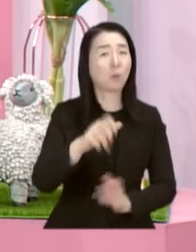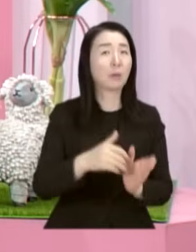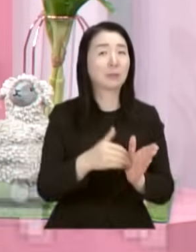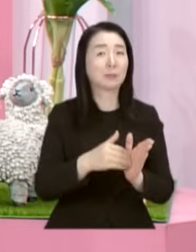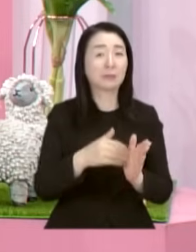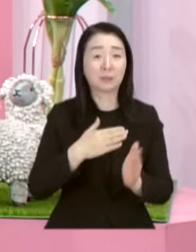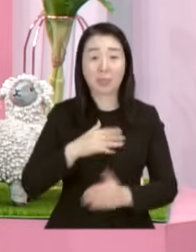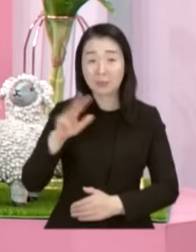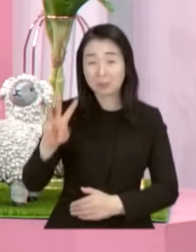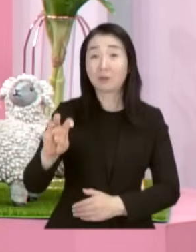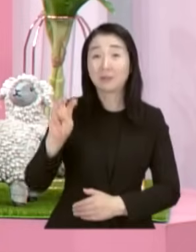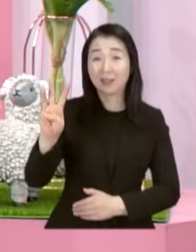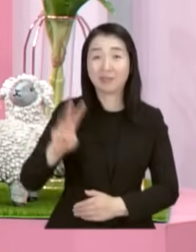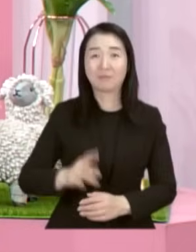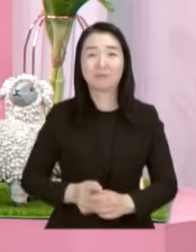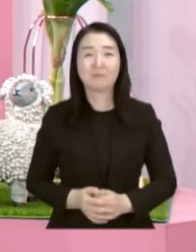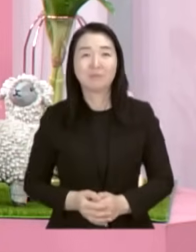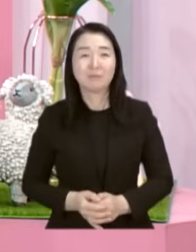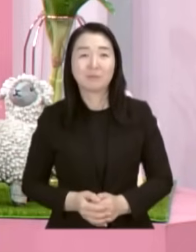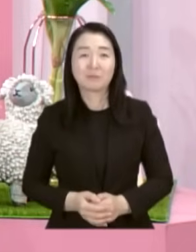네. 33번을 하고